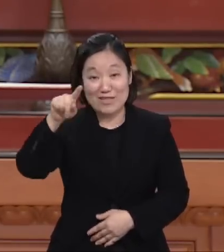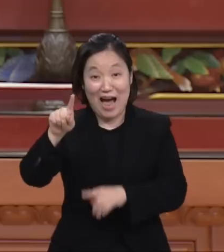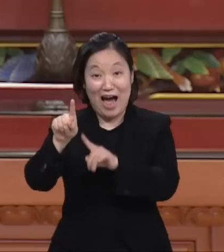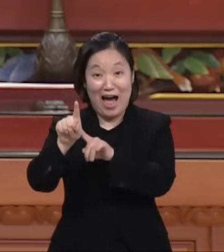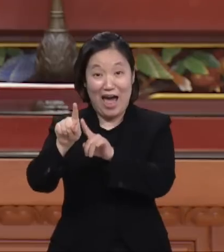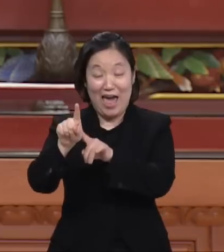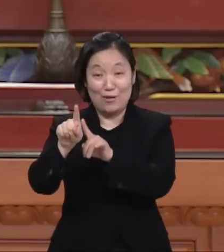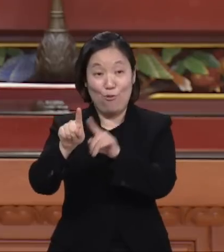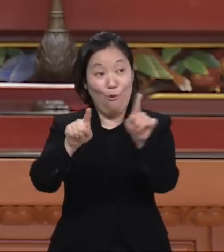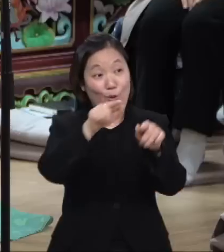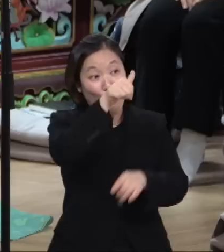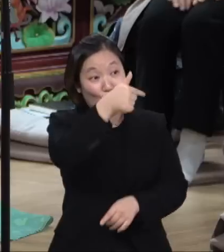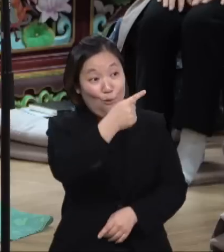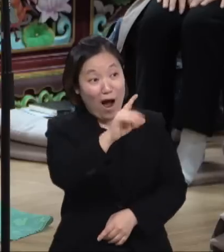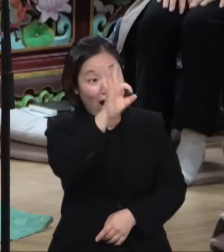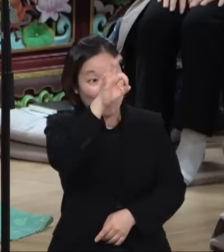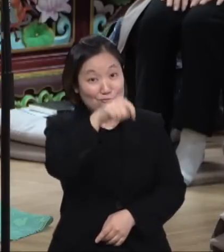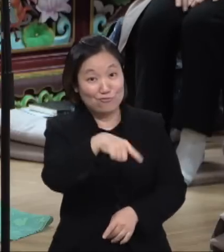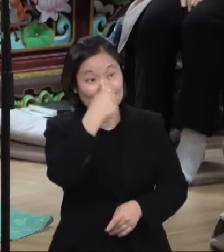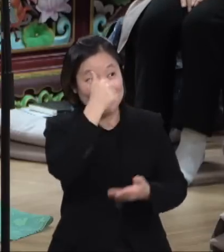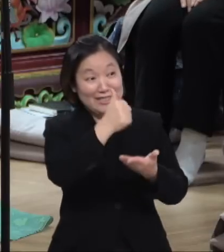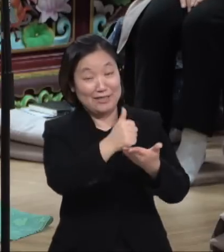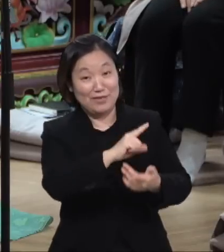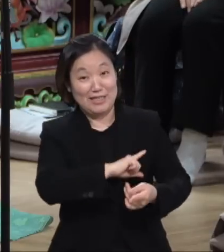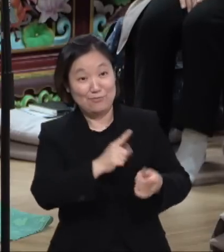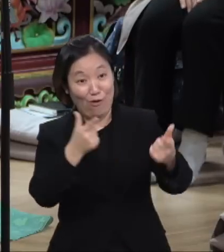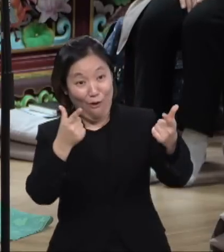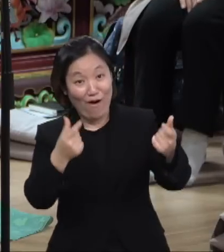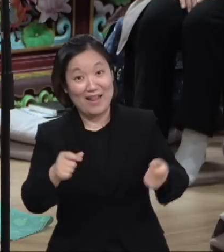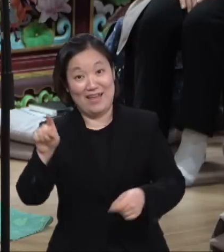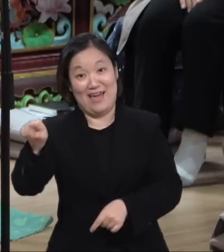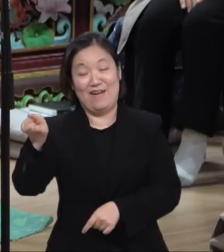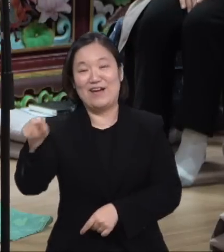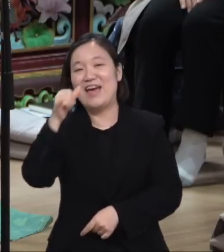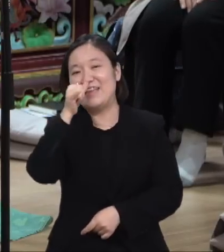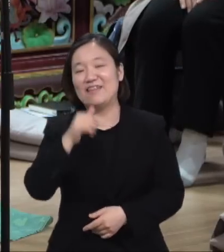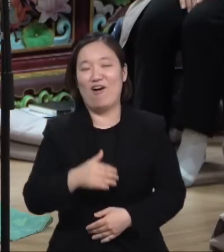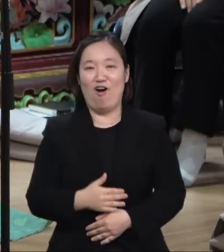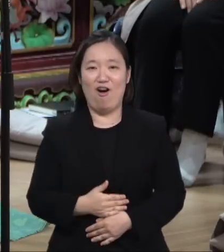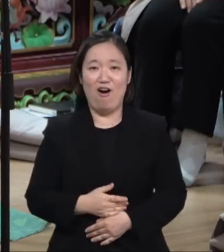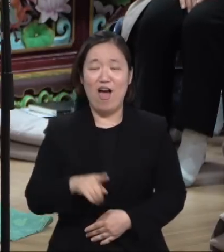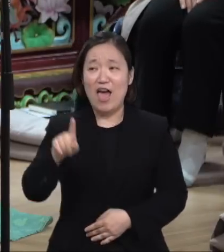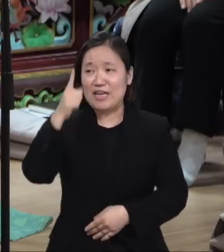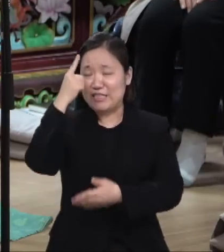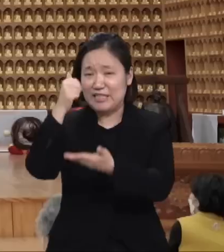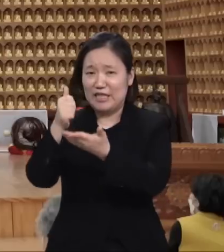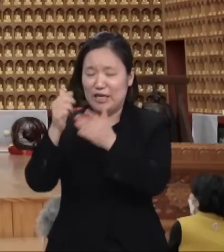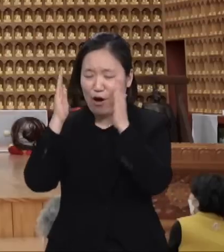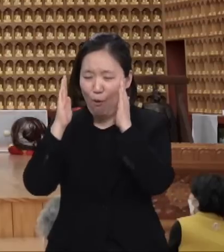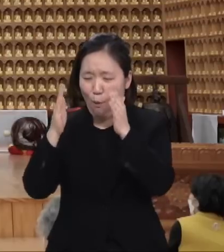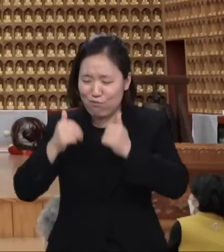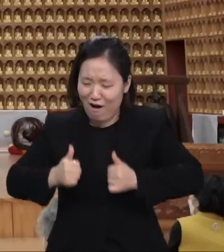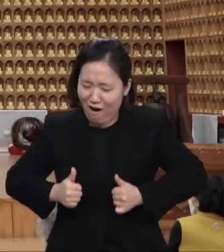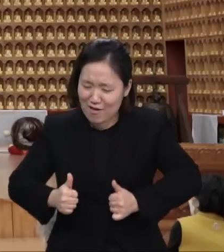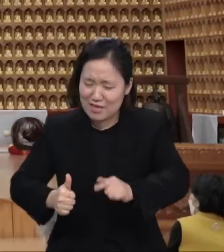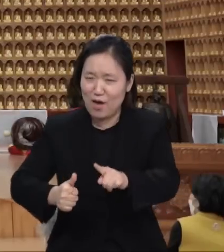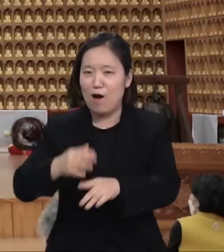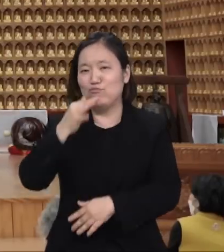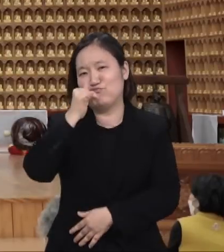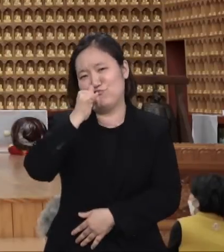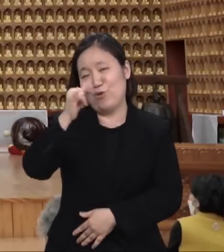법명이 똑같은 광우 스님이 계시다라고 하시면서 아주 공부도 열심히 하시고 아주 훌륭하신